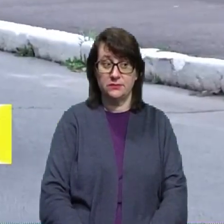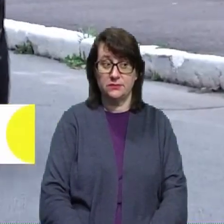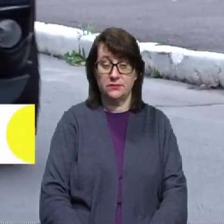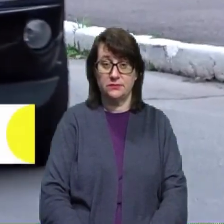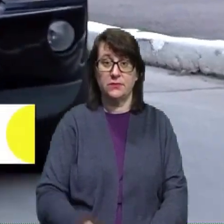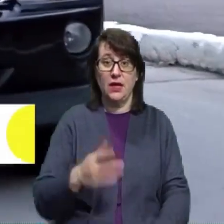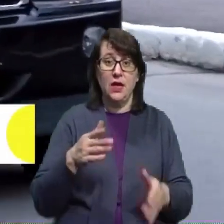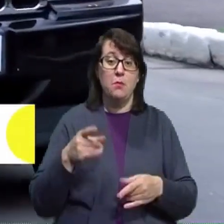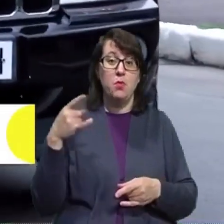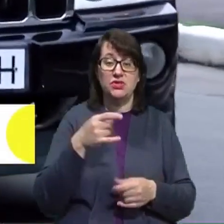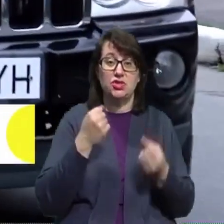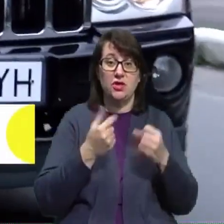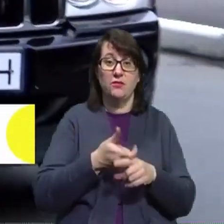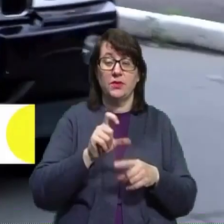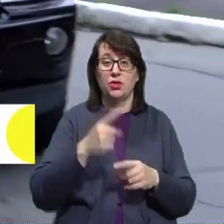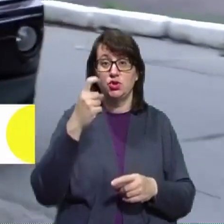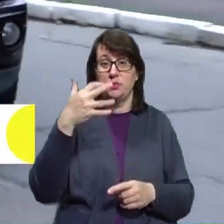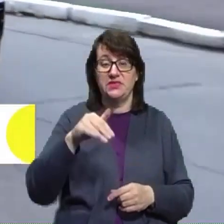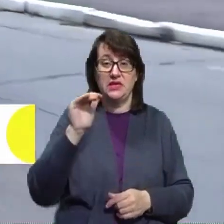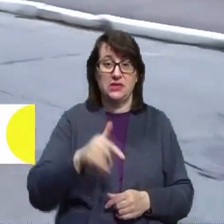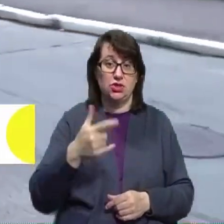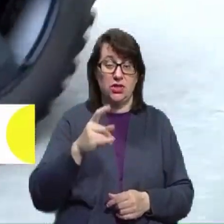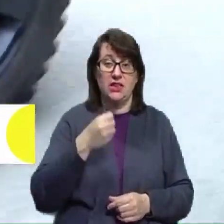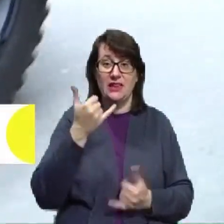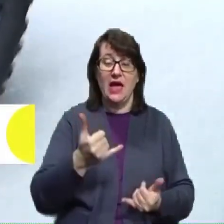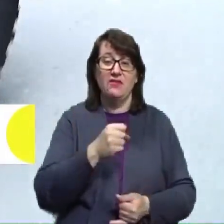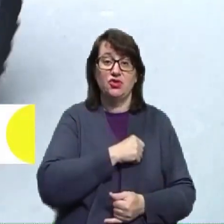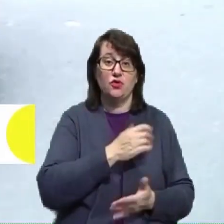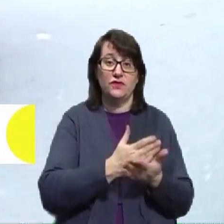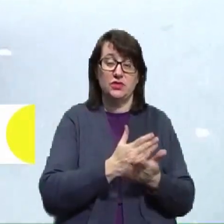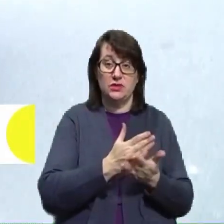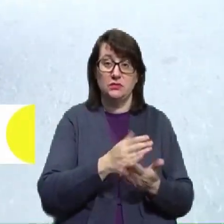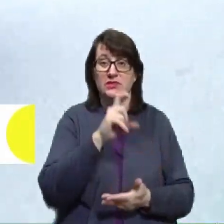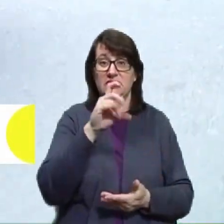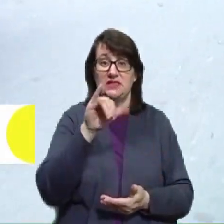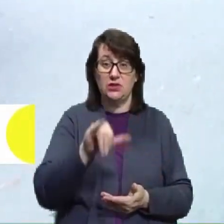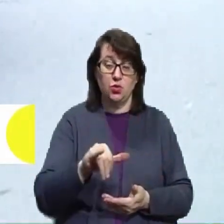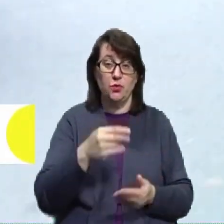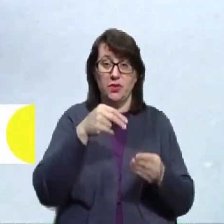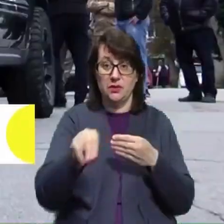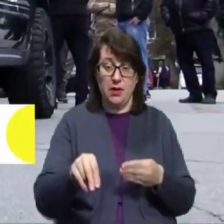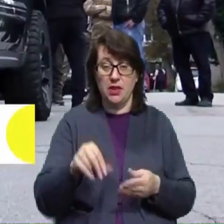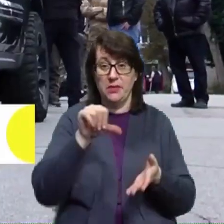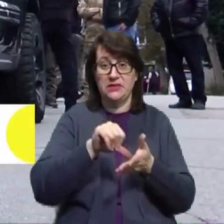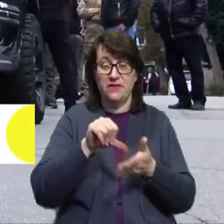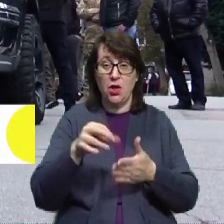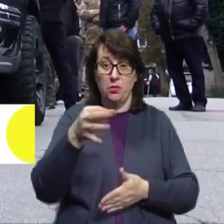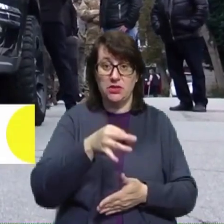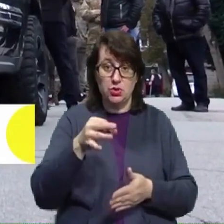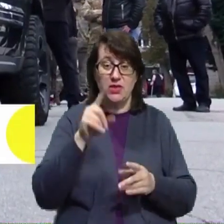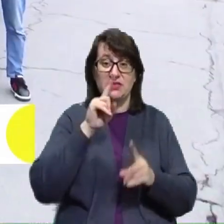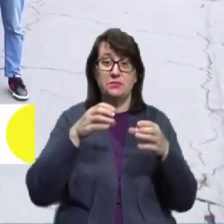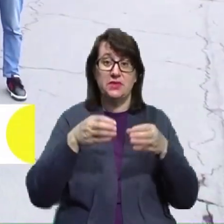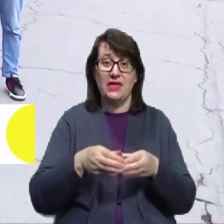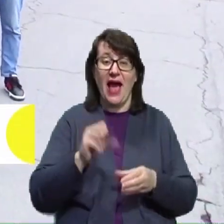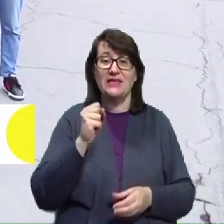Позашляховик вартістю 150 тисяч гривень для військовослужбовців Збройних сил України придбали представники обласної спілки